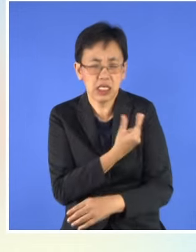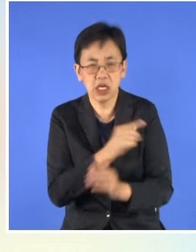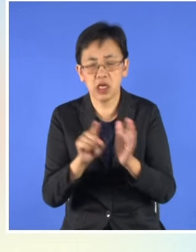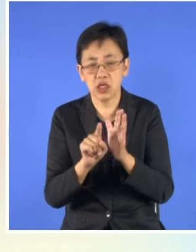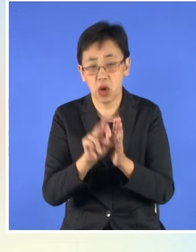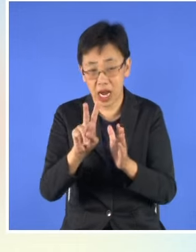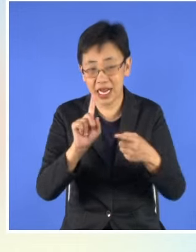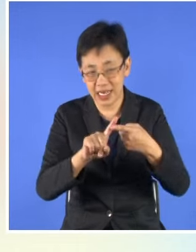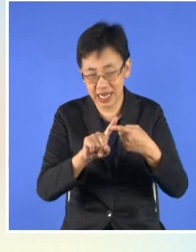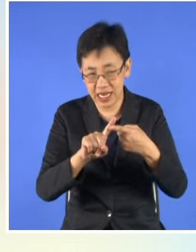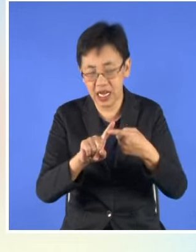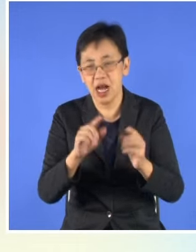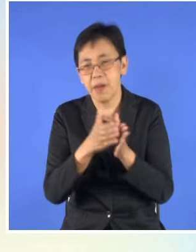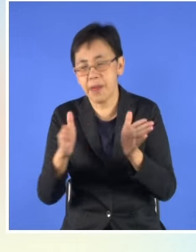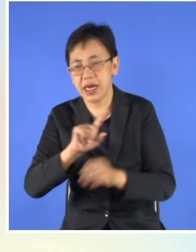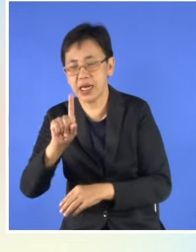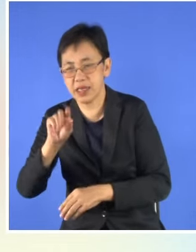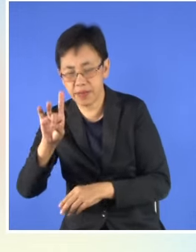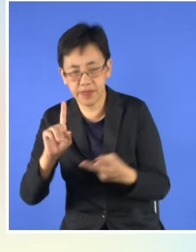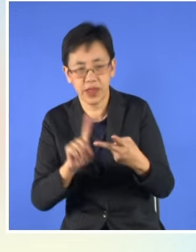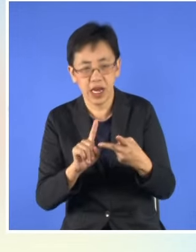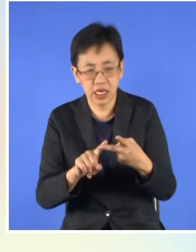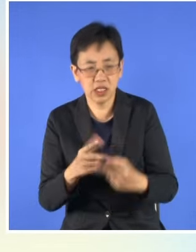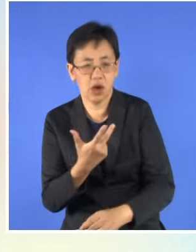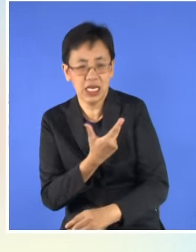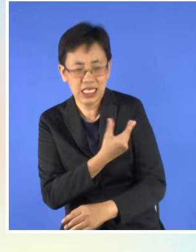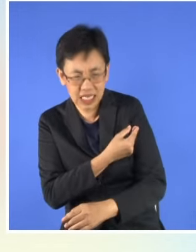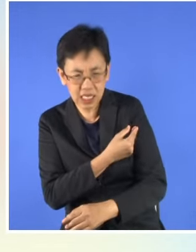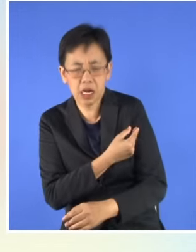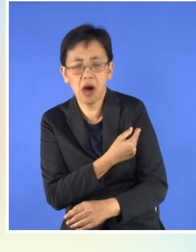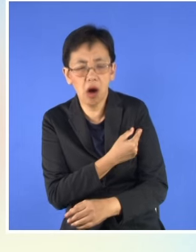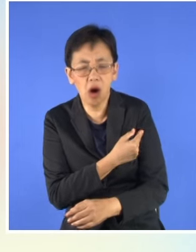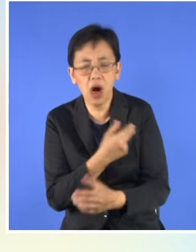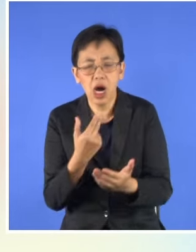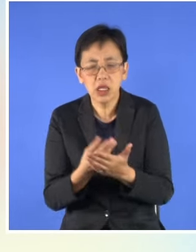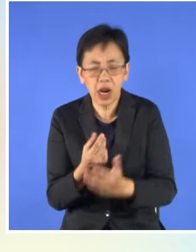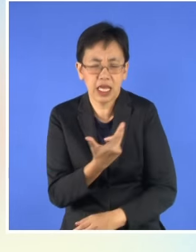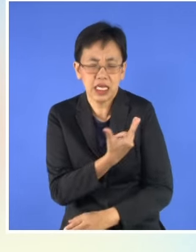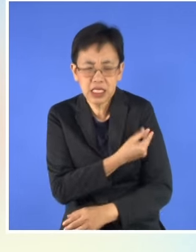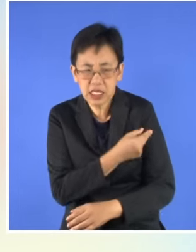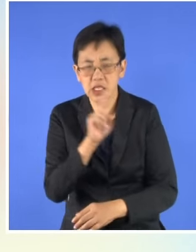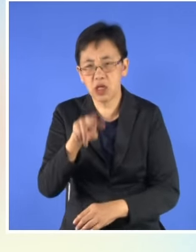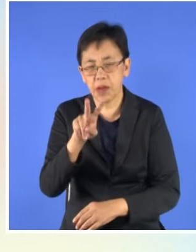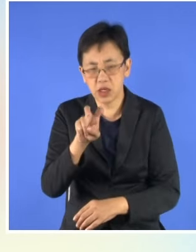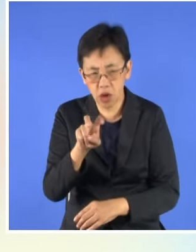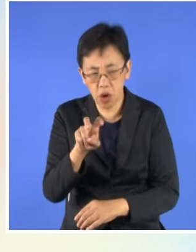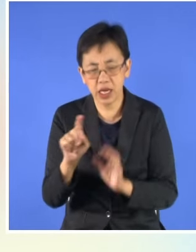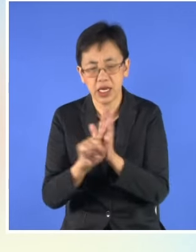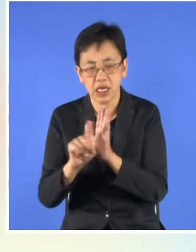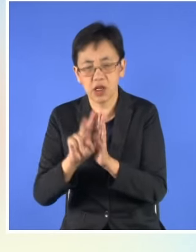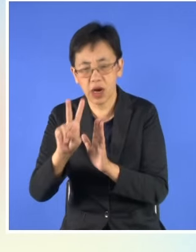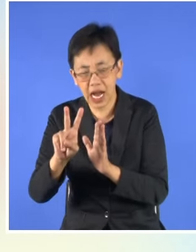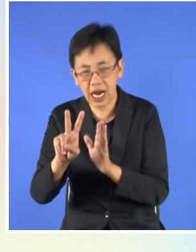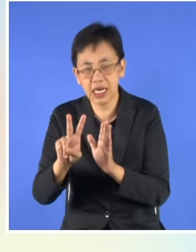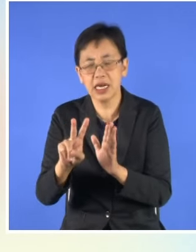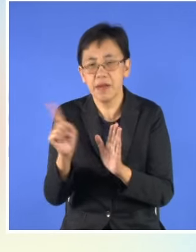วิธีแรกส่ววิธีที่ 2 ฉีดเข้าชั้นผวหนังราคานี่จุดละ 2,200 บาทฉีด 2 ครั้งห่างกน